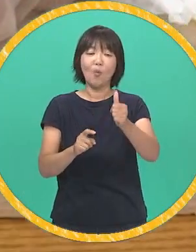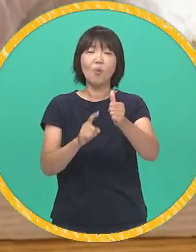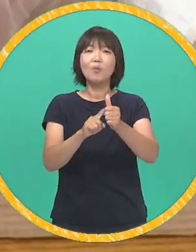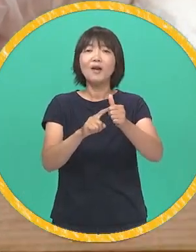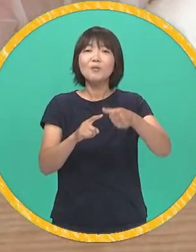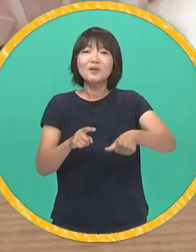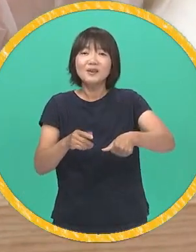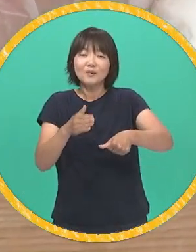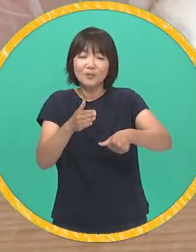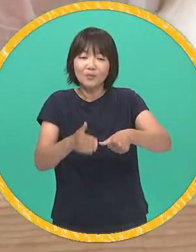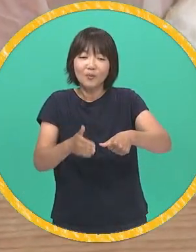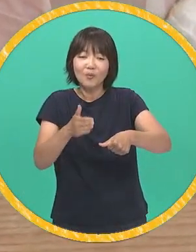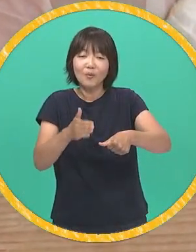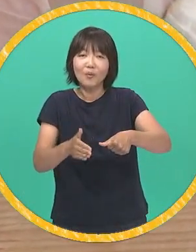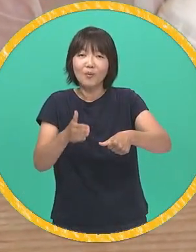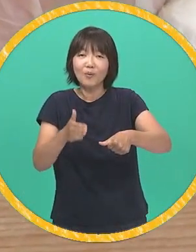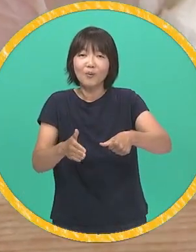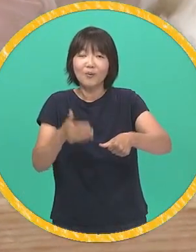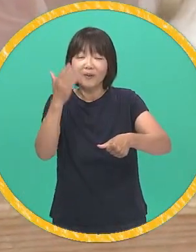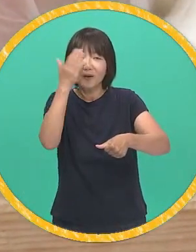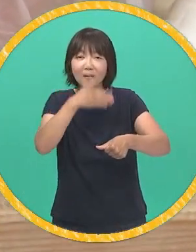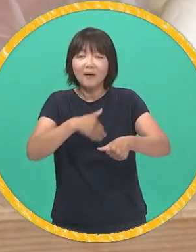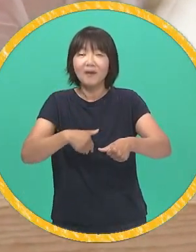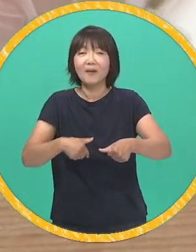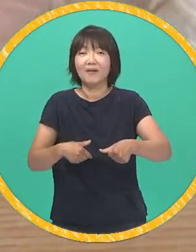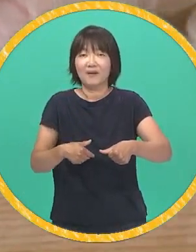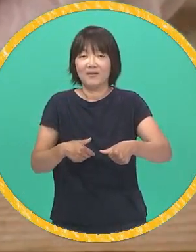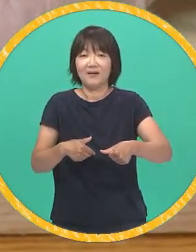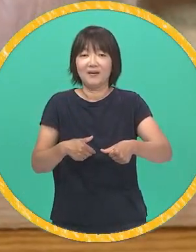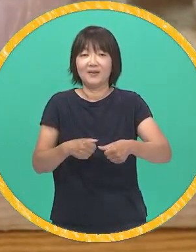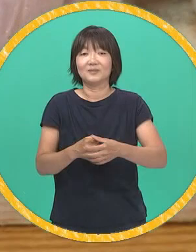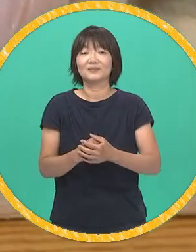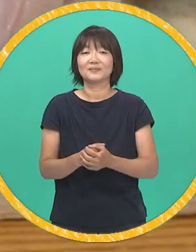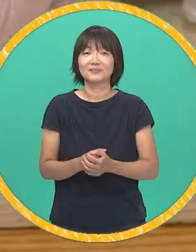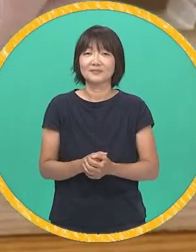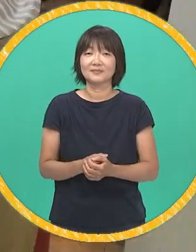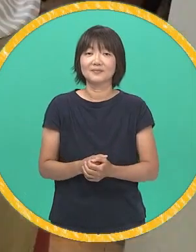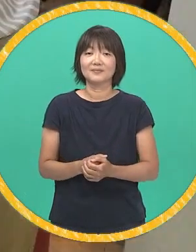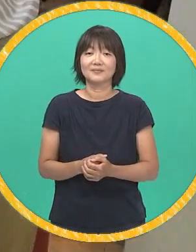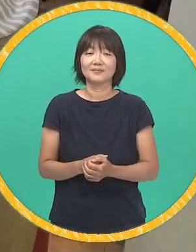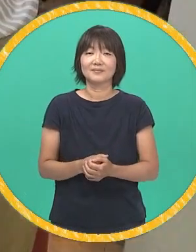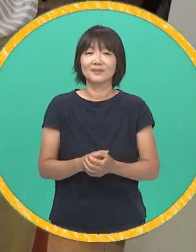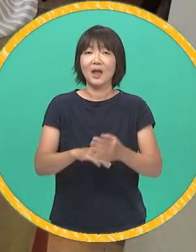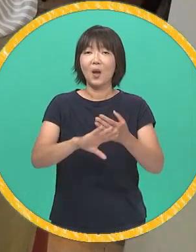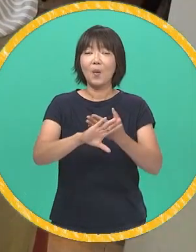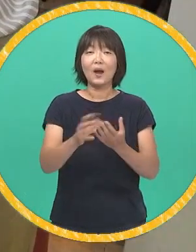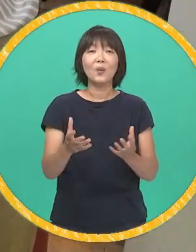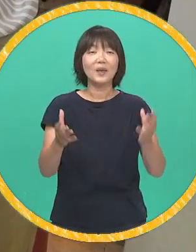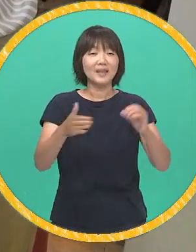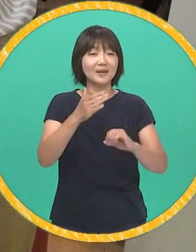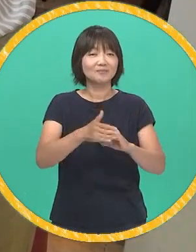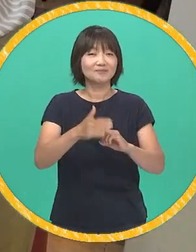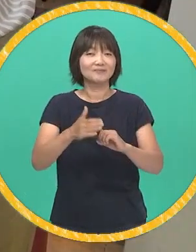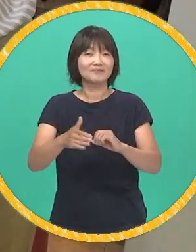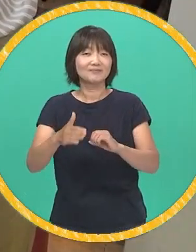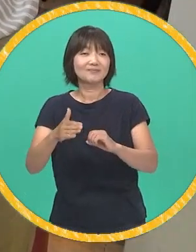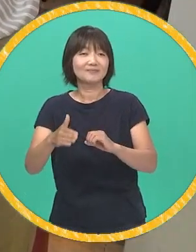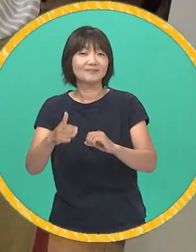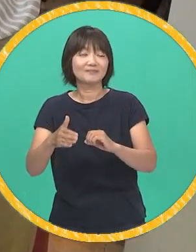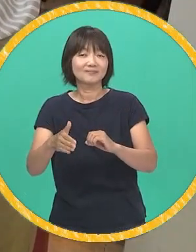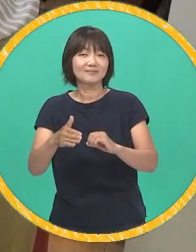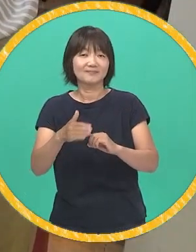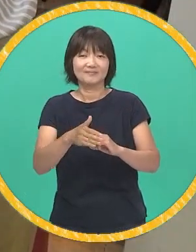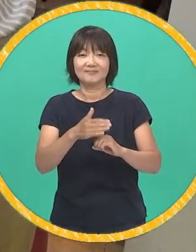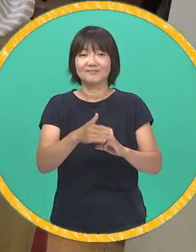ね湖西時スペル名どんどん野菜と言いますよね